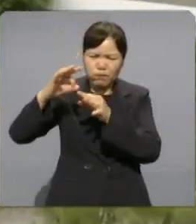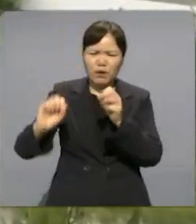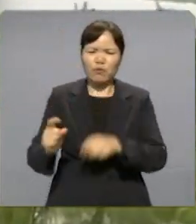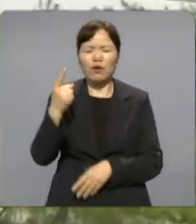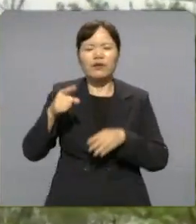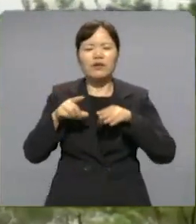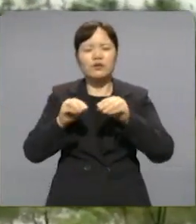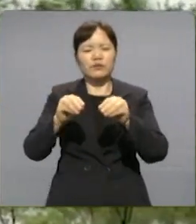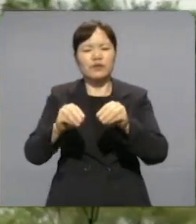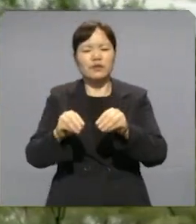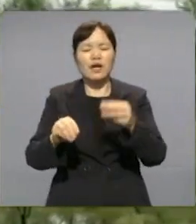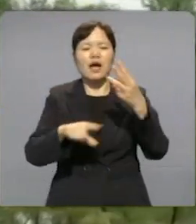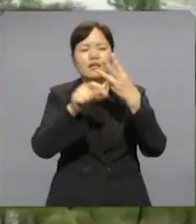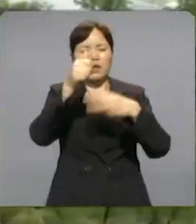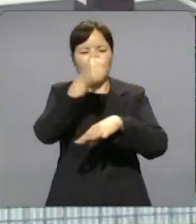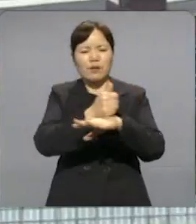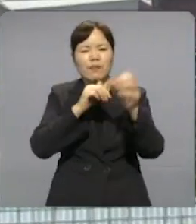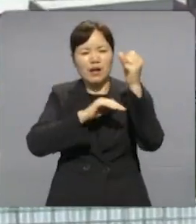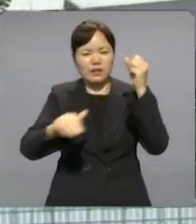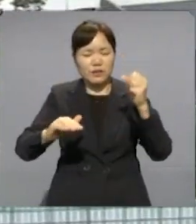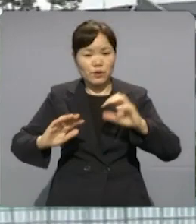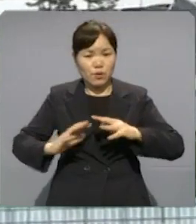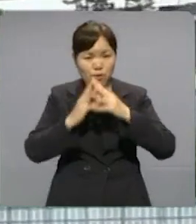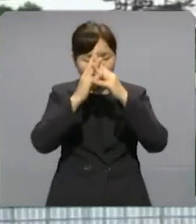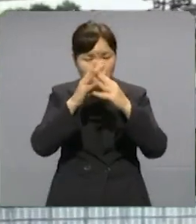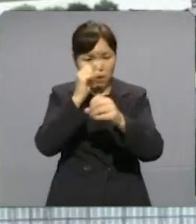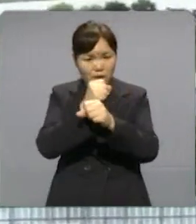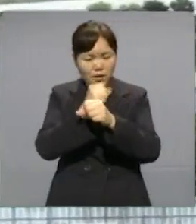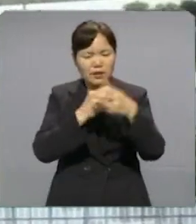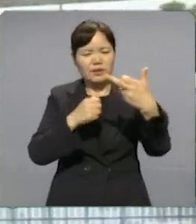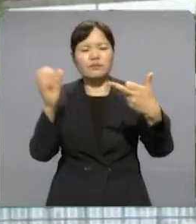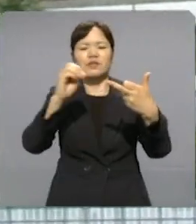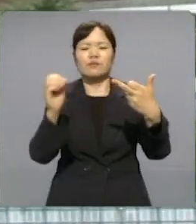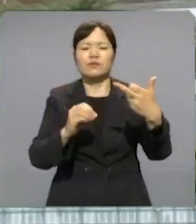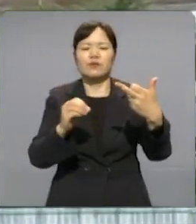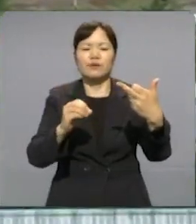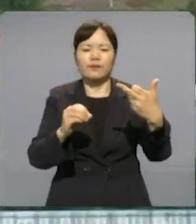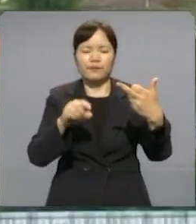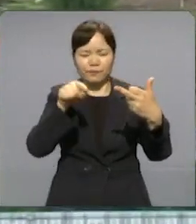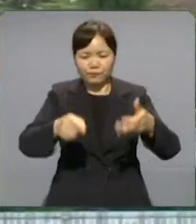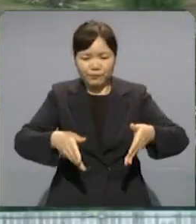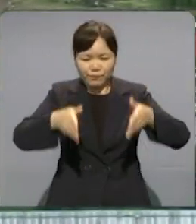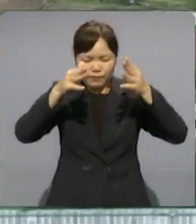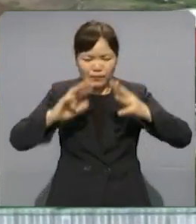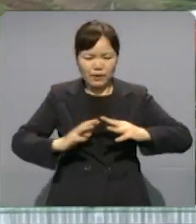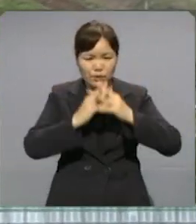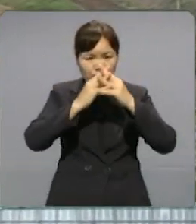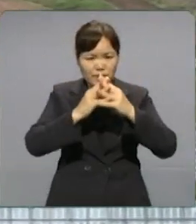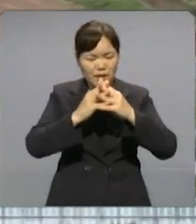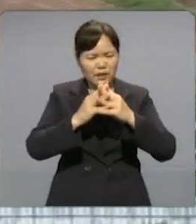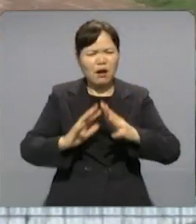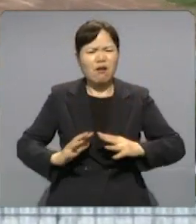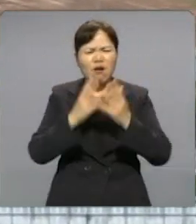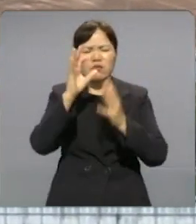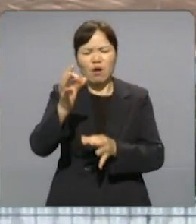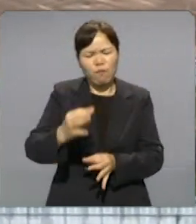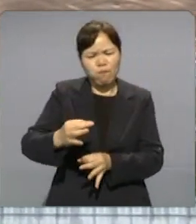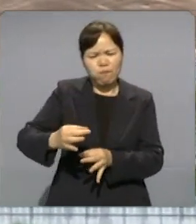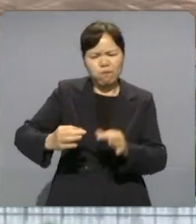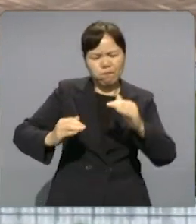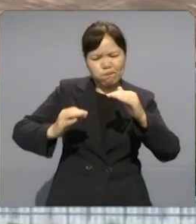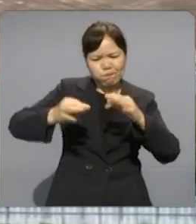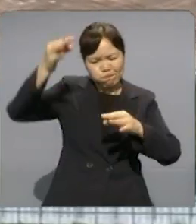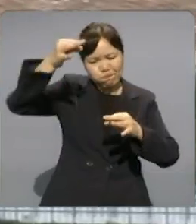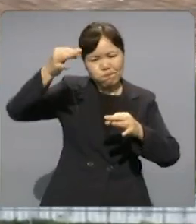고양시에 따르면 3월 말 기준으로 공정률 17%를 보인 CJ 라이브 아레나는 건설비가 급증한 탓에